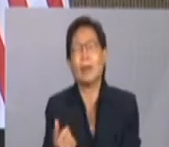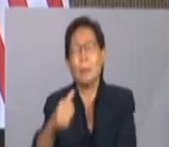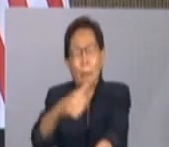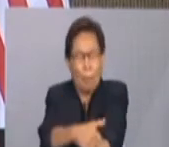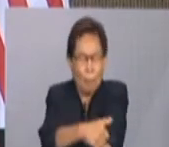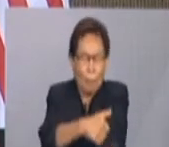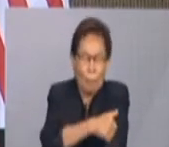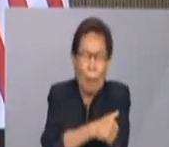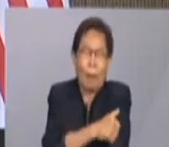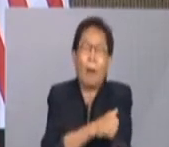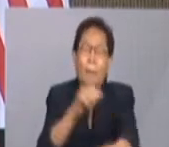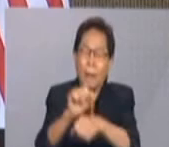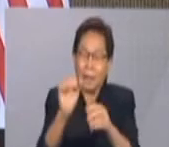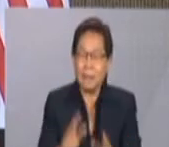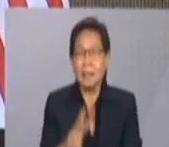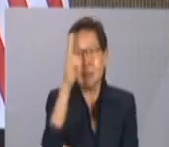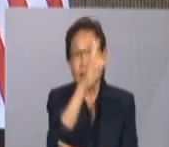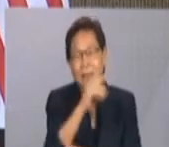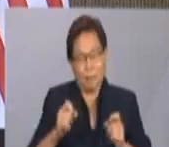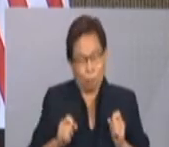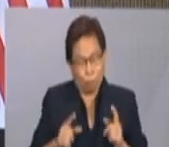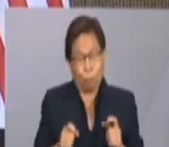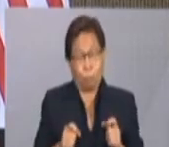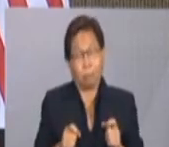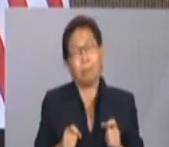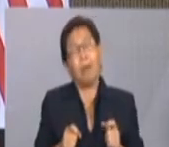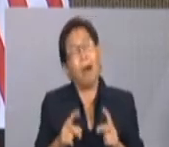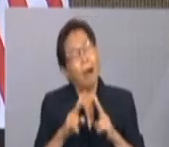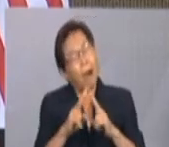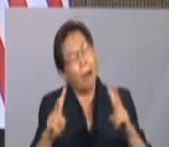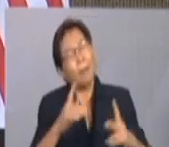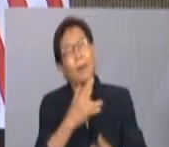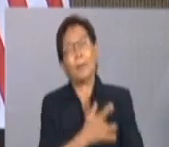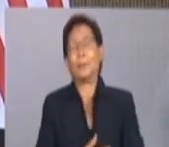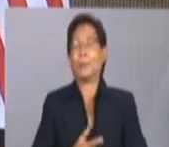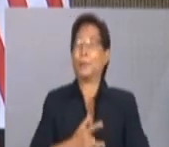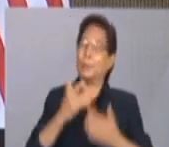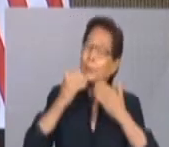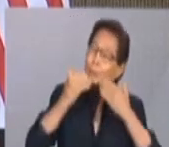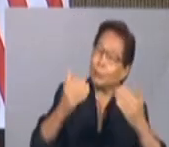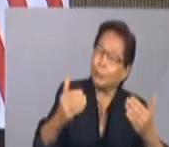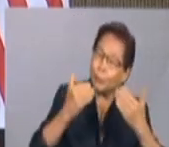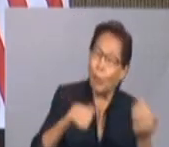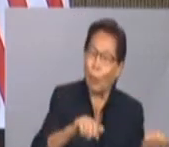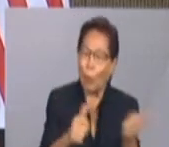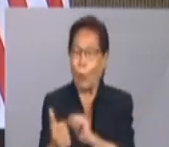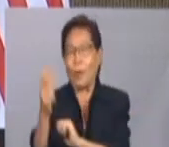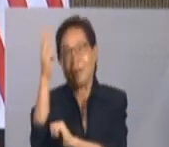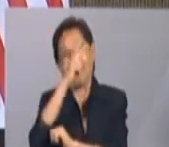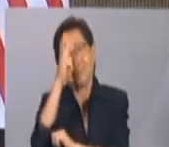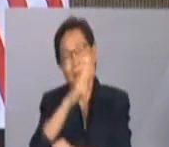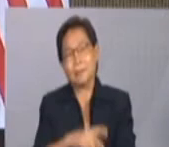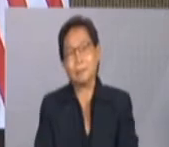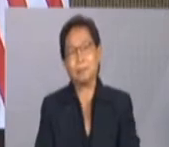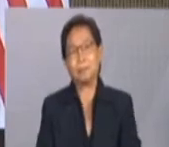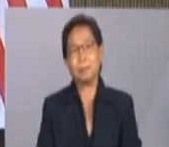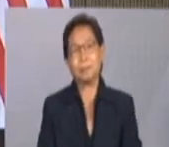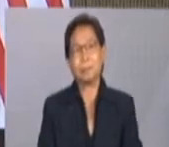pekerja sektor awam dan swasta selama ini amat dihargai oleh pihak kerajaan